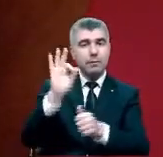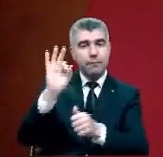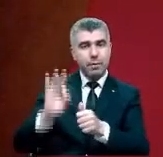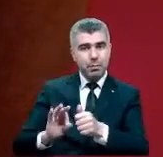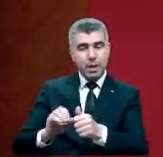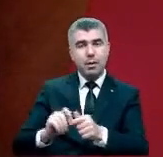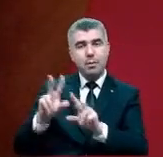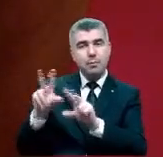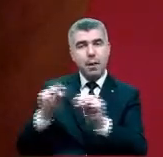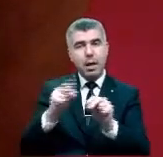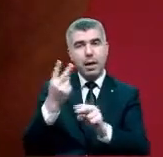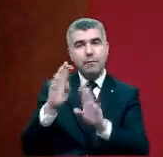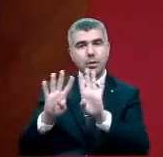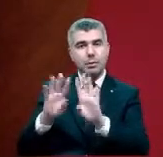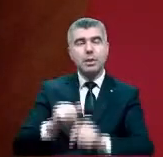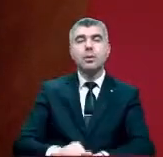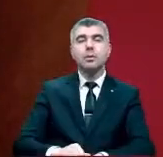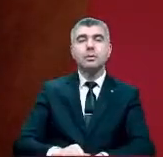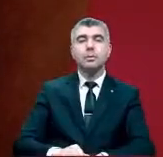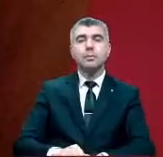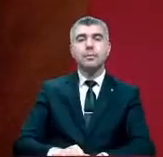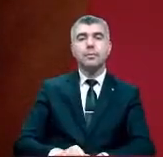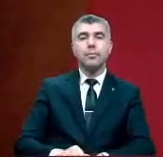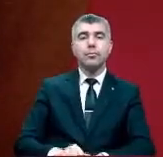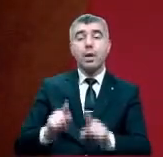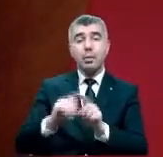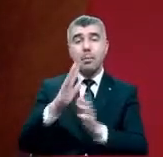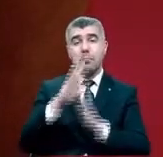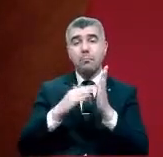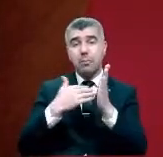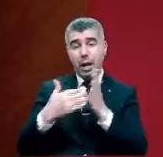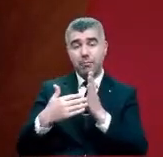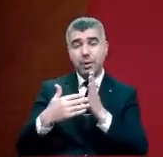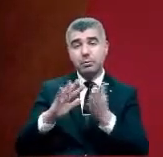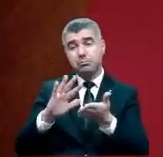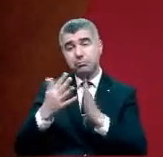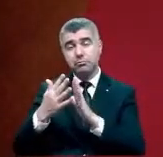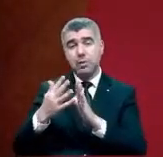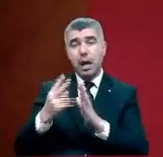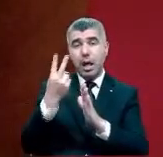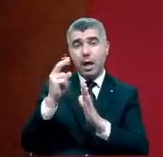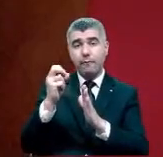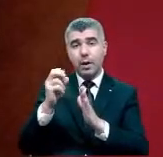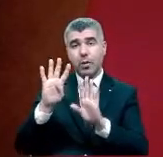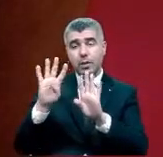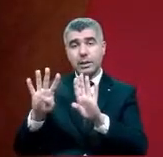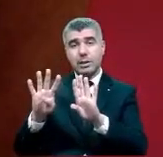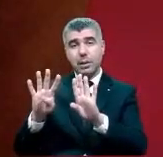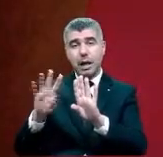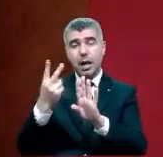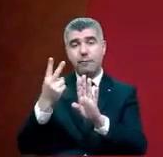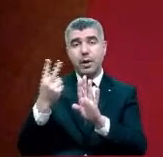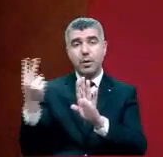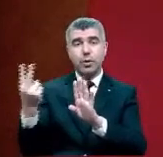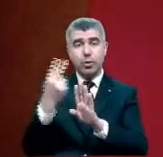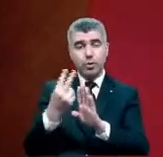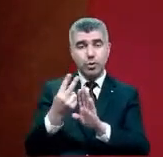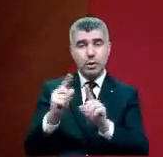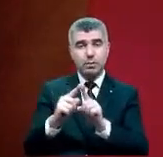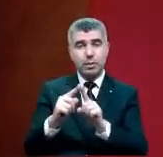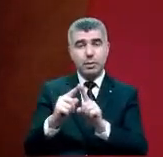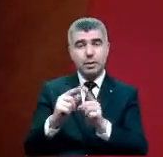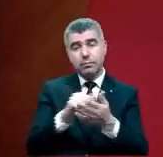مع 2018. وهذا البرنامج مكن خلال الفترة ما بين 2008 و 2022 صرف أزيد